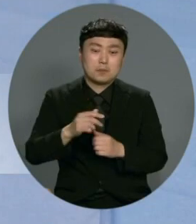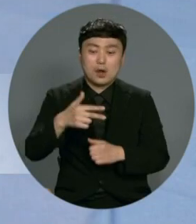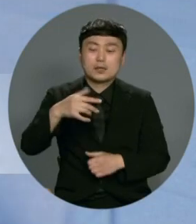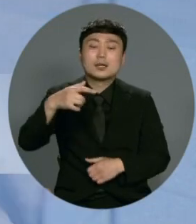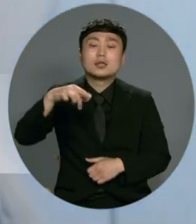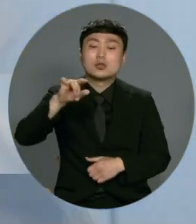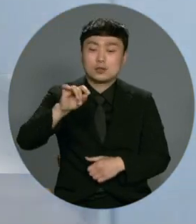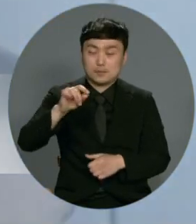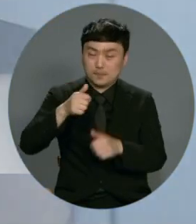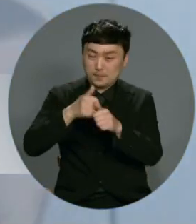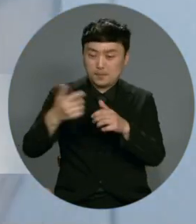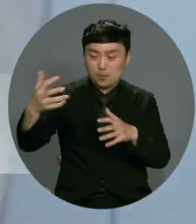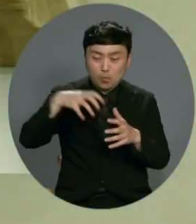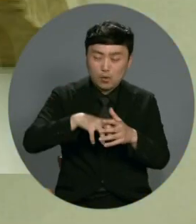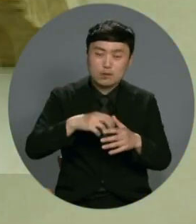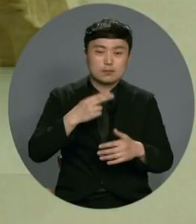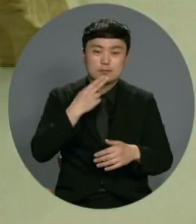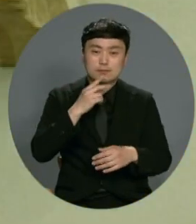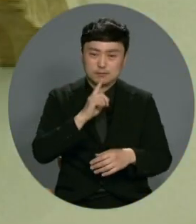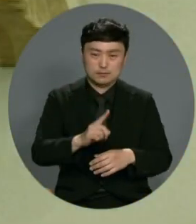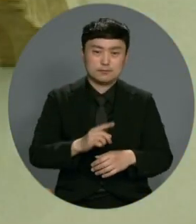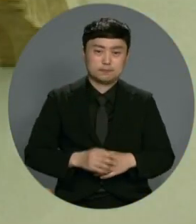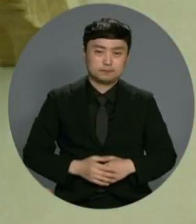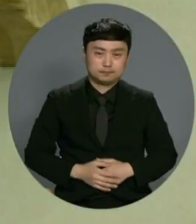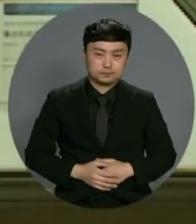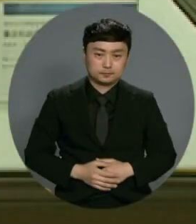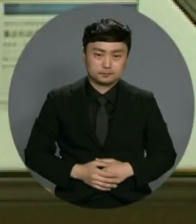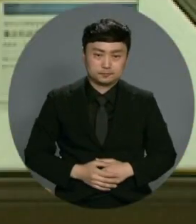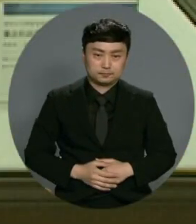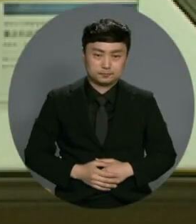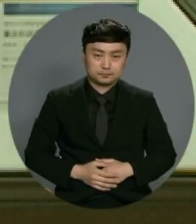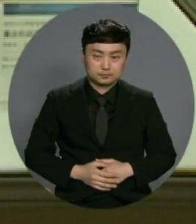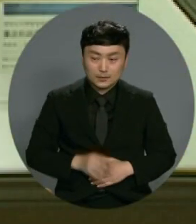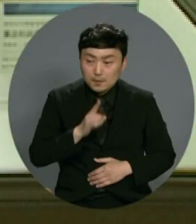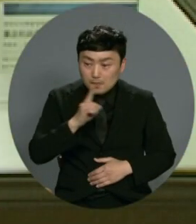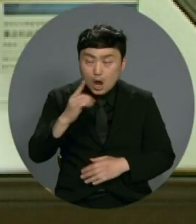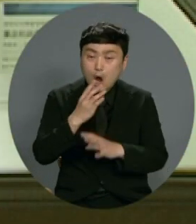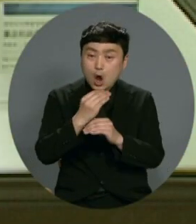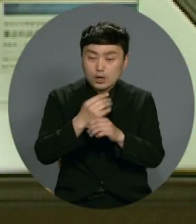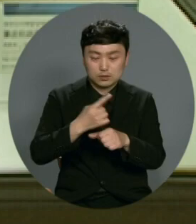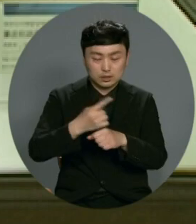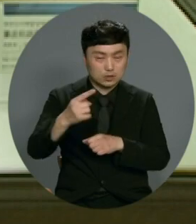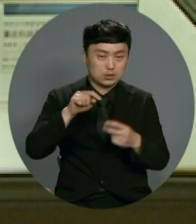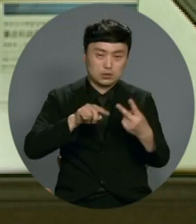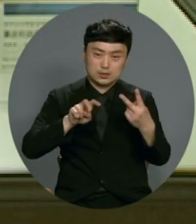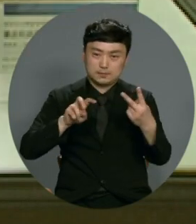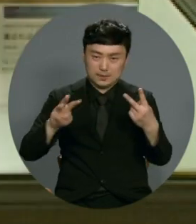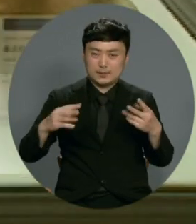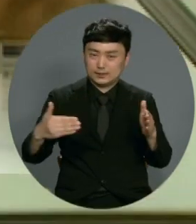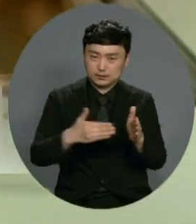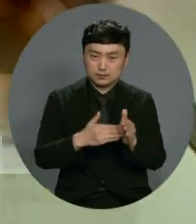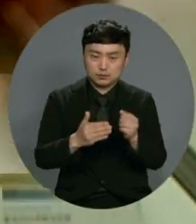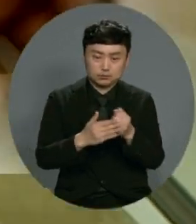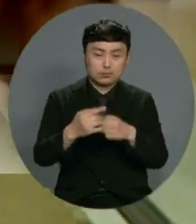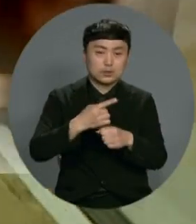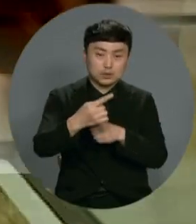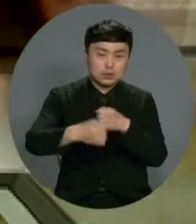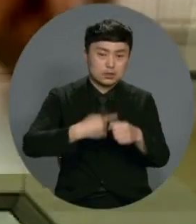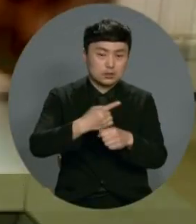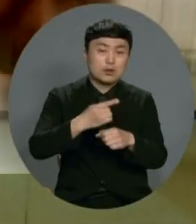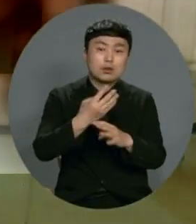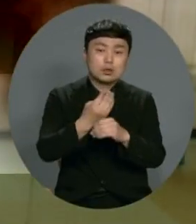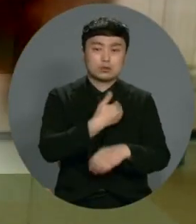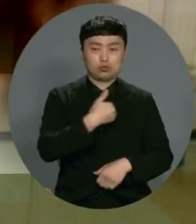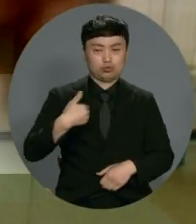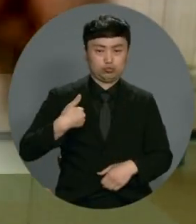제정신청의 대상이 아니기 때문입니다 이번 사건의 공소시효는 내년 2월 23일까지로 아직 1년 가까이